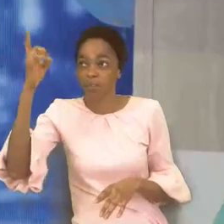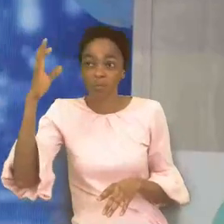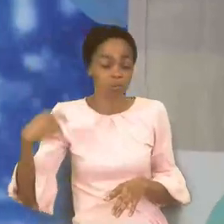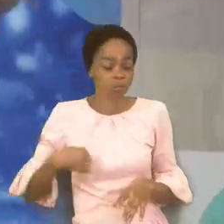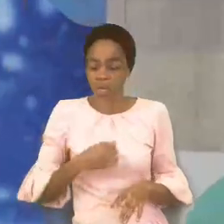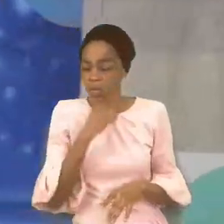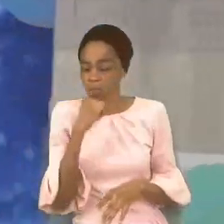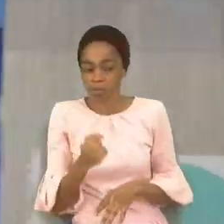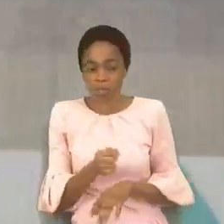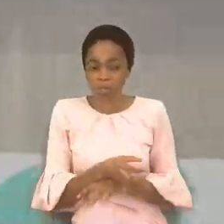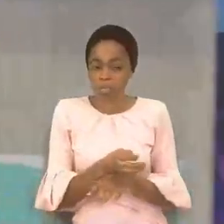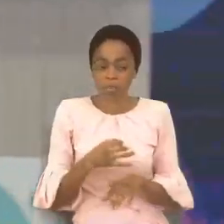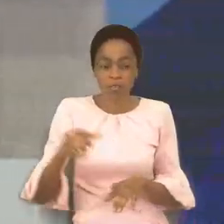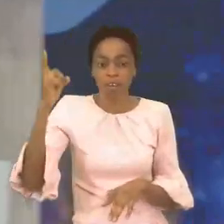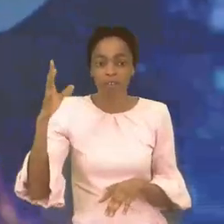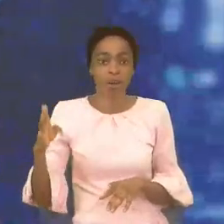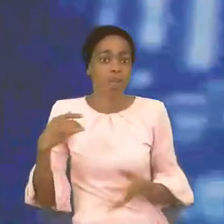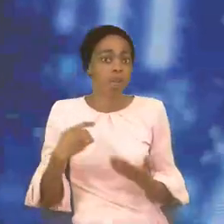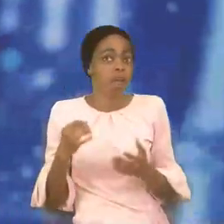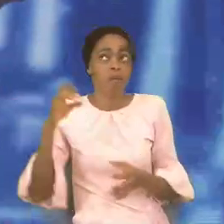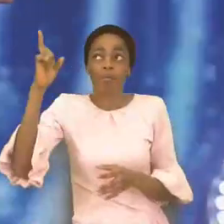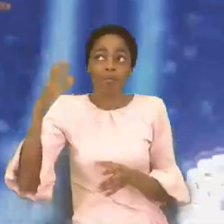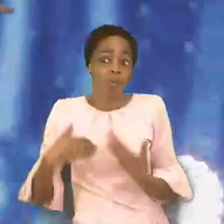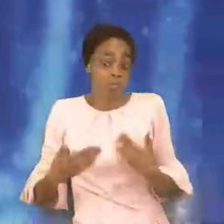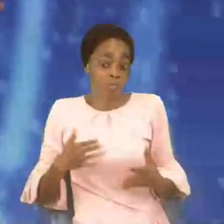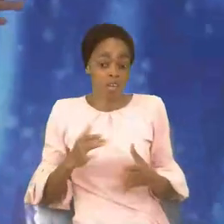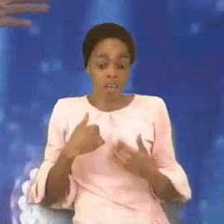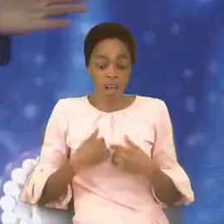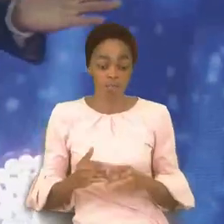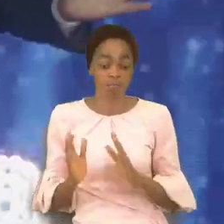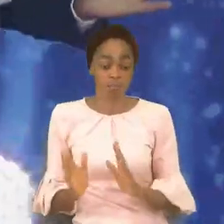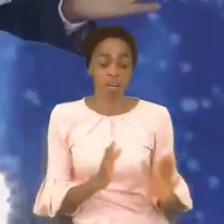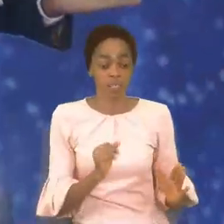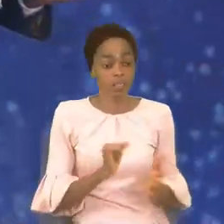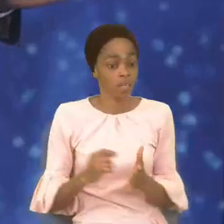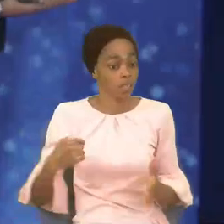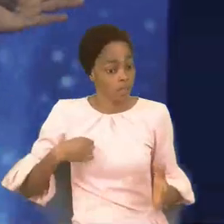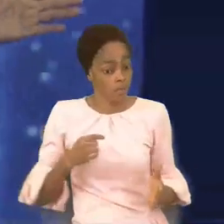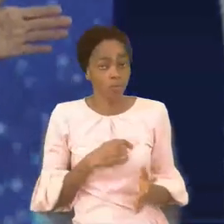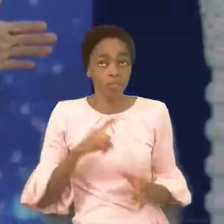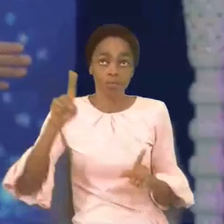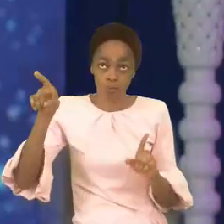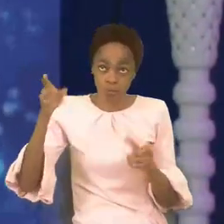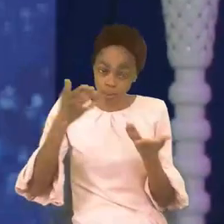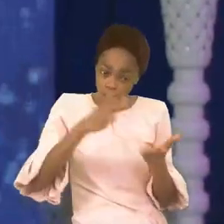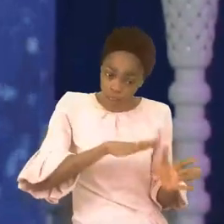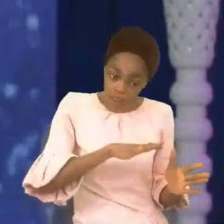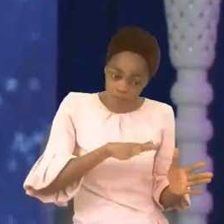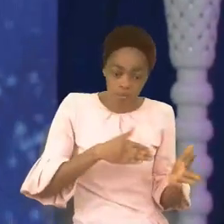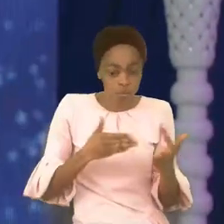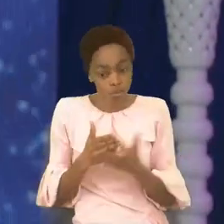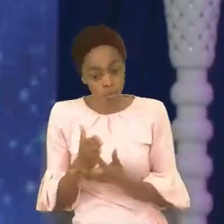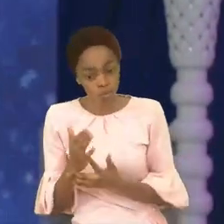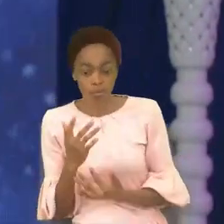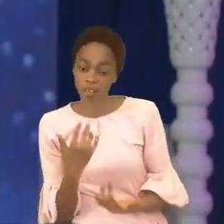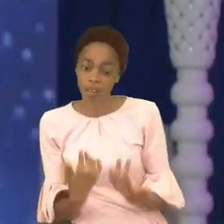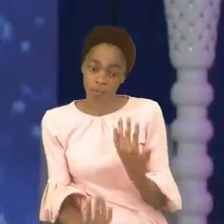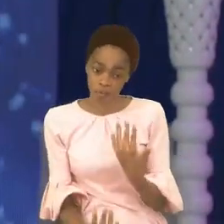dans le conseil de Dieu, il peut avoir établi depuis toute l'éternité que nous irons à la maison par